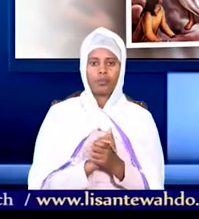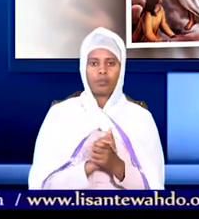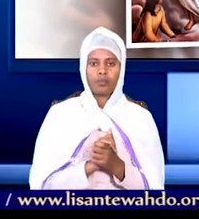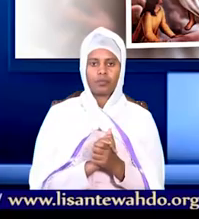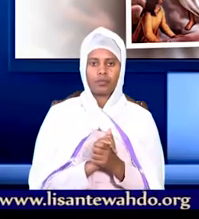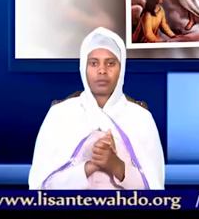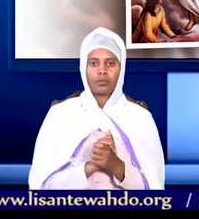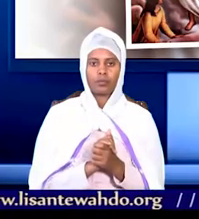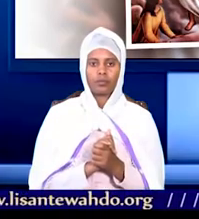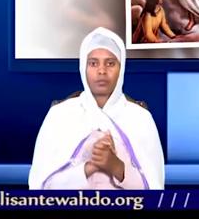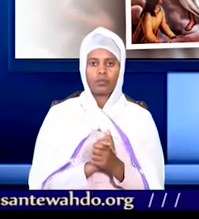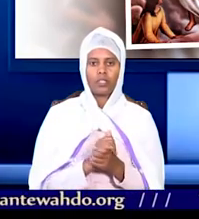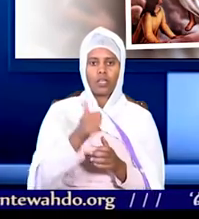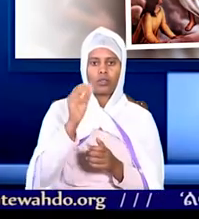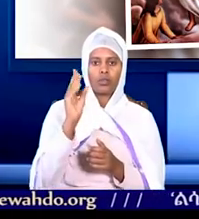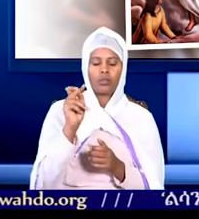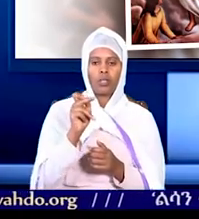ብዕለተ ዓርቢ